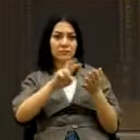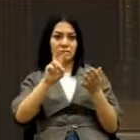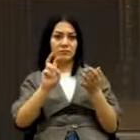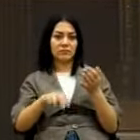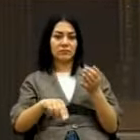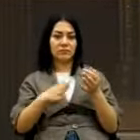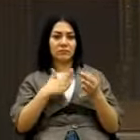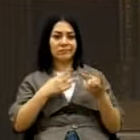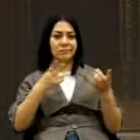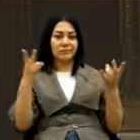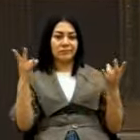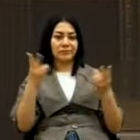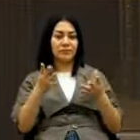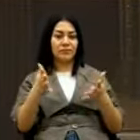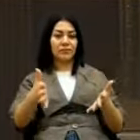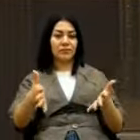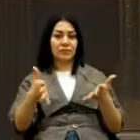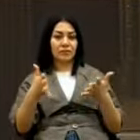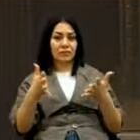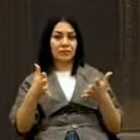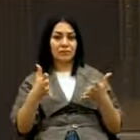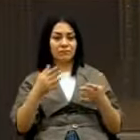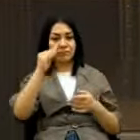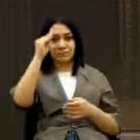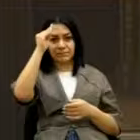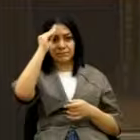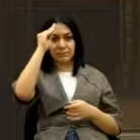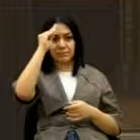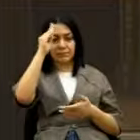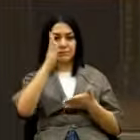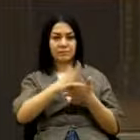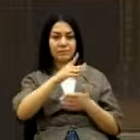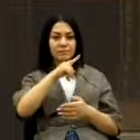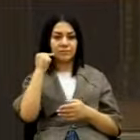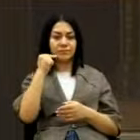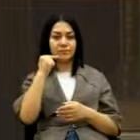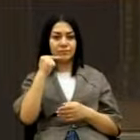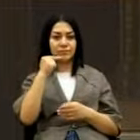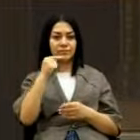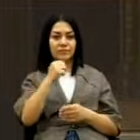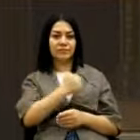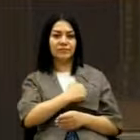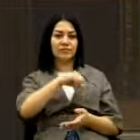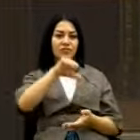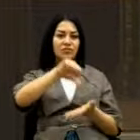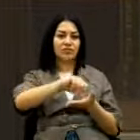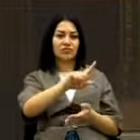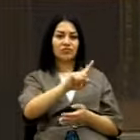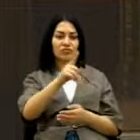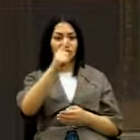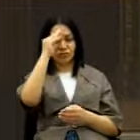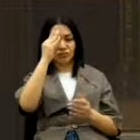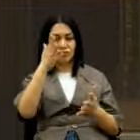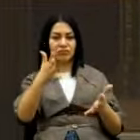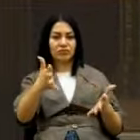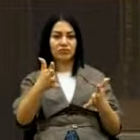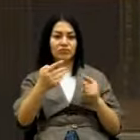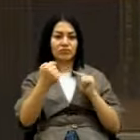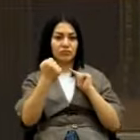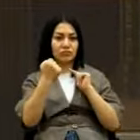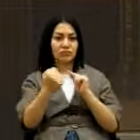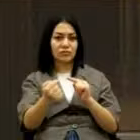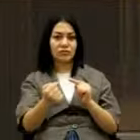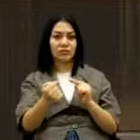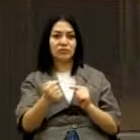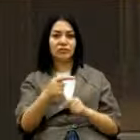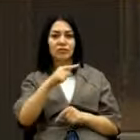պետք է հստակ դիրքորոշում ունենանք թե ռուսական ուժային ներկայության նկատմամբ, թե ռուսական այսպես